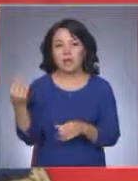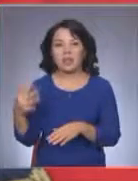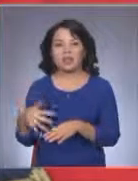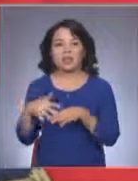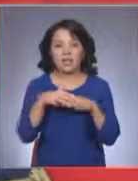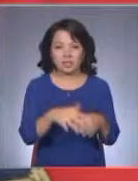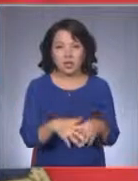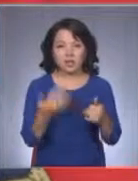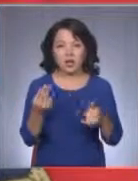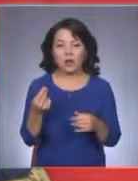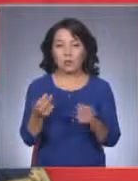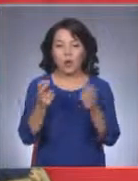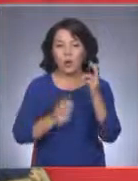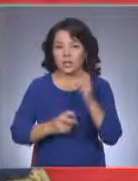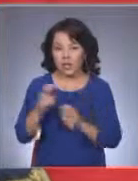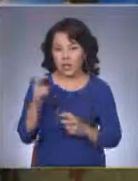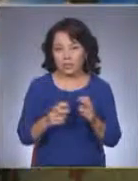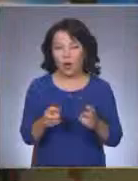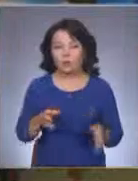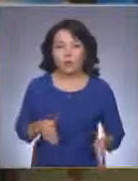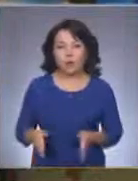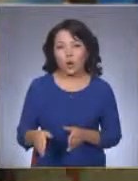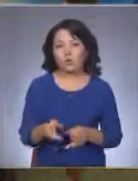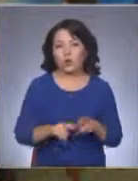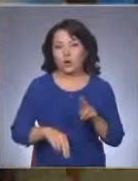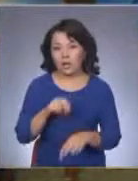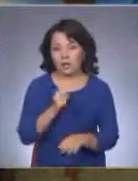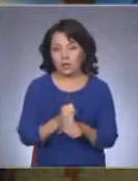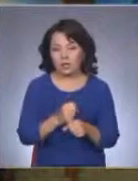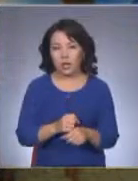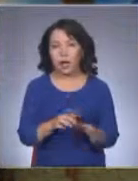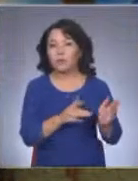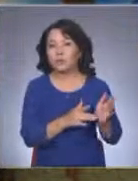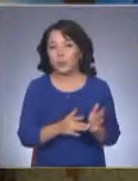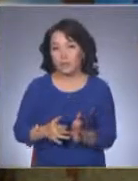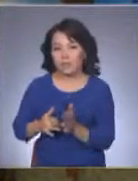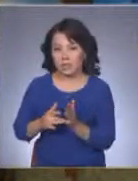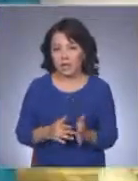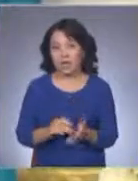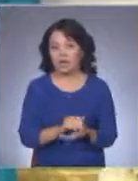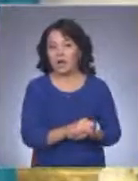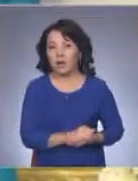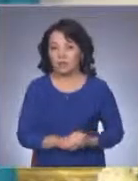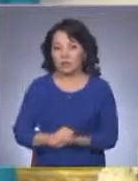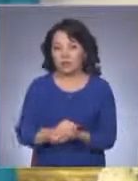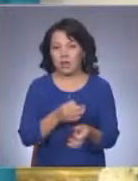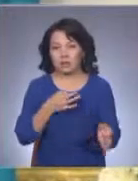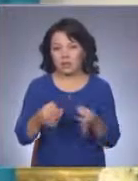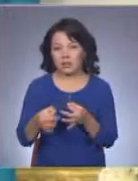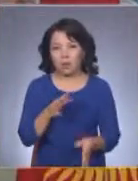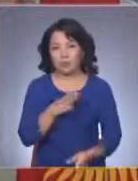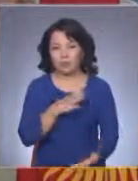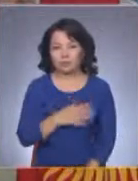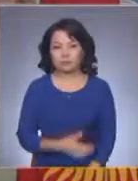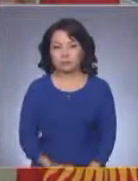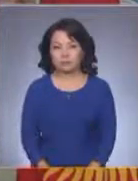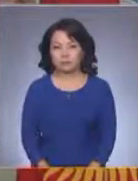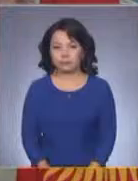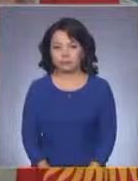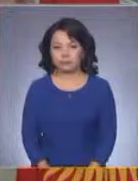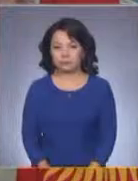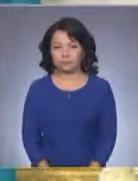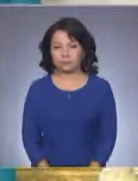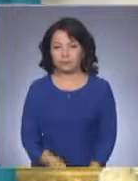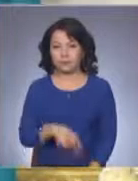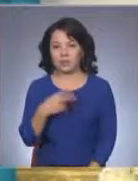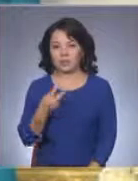инвестиция, өнеркәсіп, жол құрылысы, туризм және басқа да салалардағы ынтымақтастық жайы да пысықталды. Екі